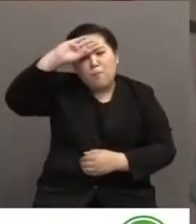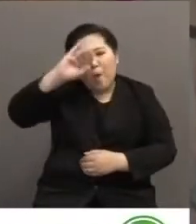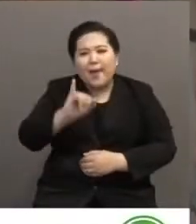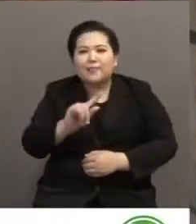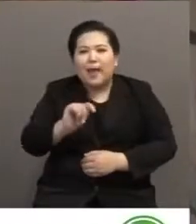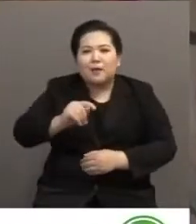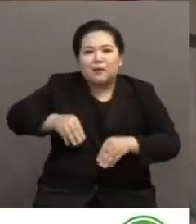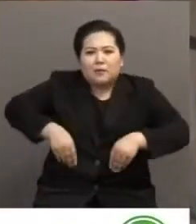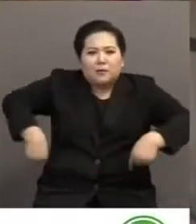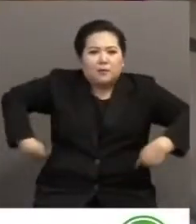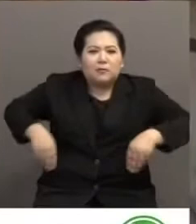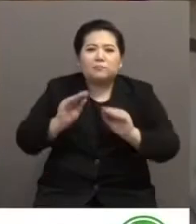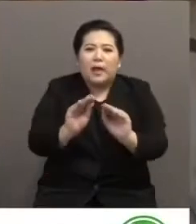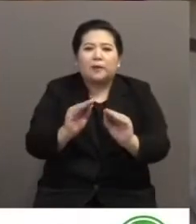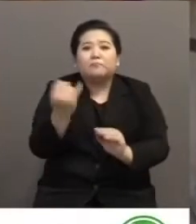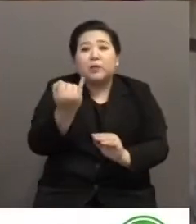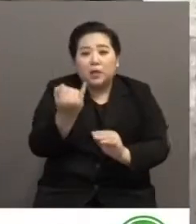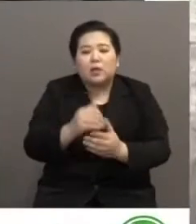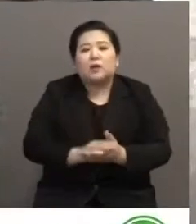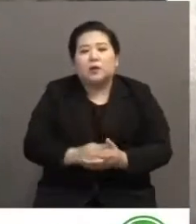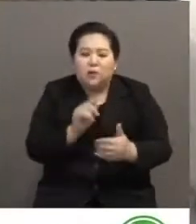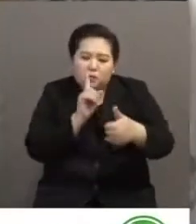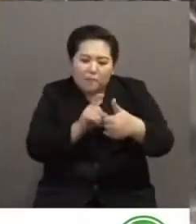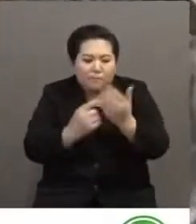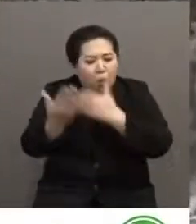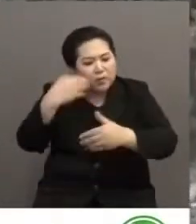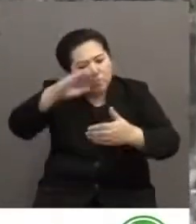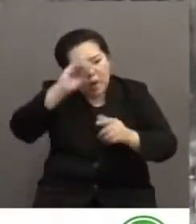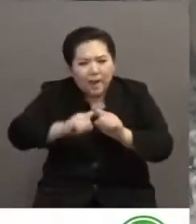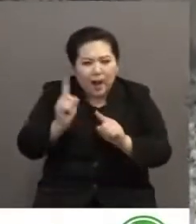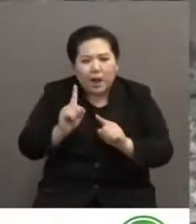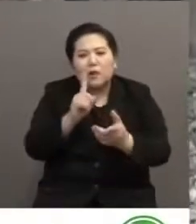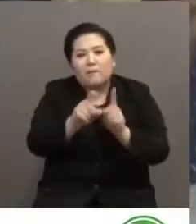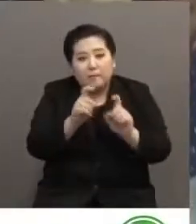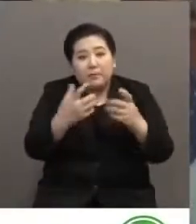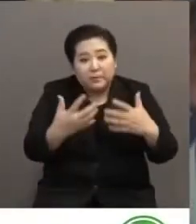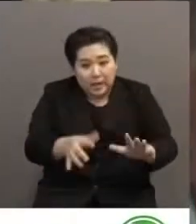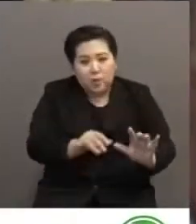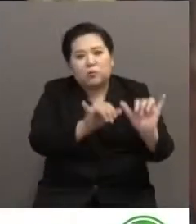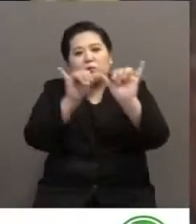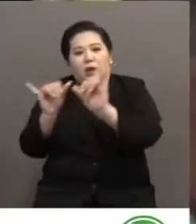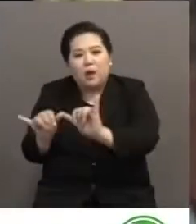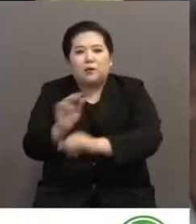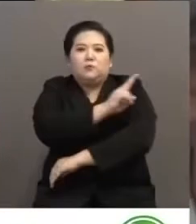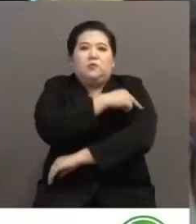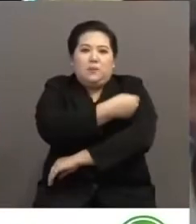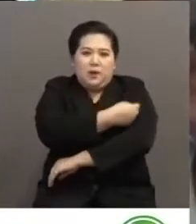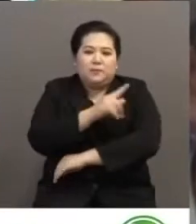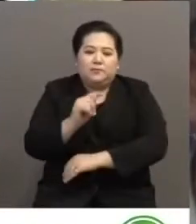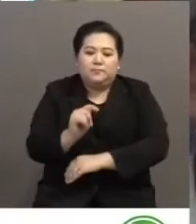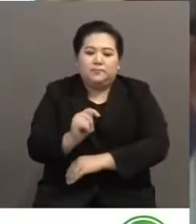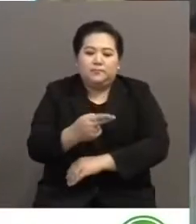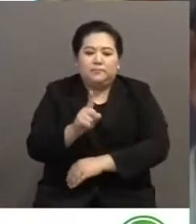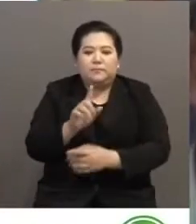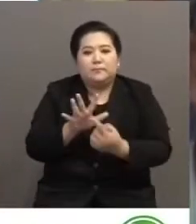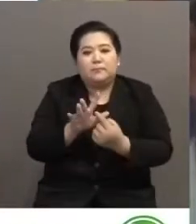มีการซักประวัติการเจ็บป่วยด้วยนะครับก่อนที่จะนำตัวไปพบแพทย์ที่โรงพยาบาลธาตุพนมนอกจากนี้แล้วก็ยังต่อน้ำประปา